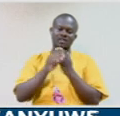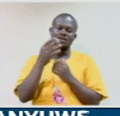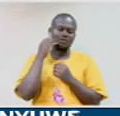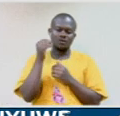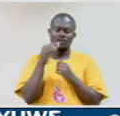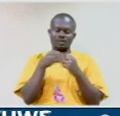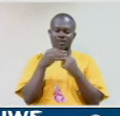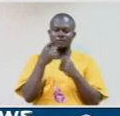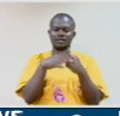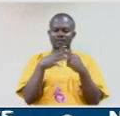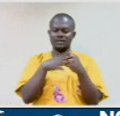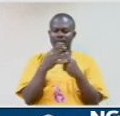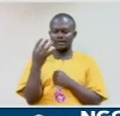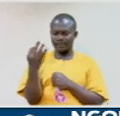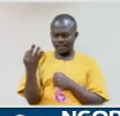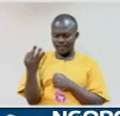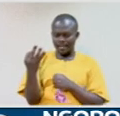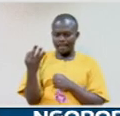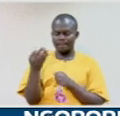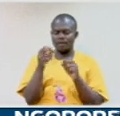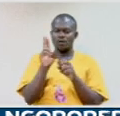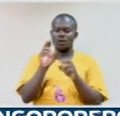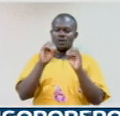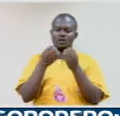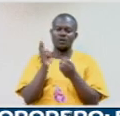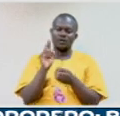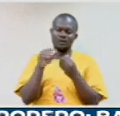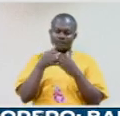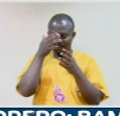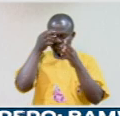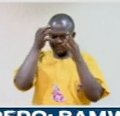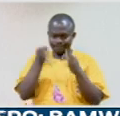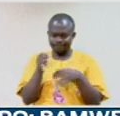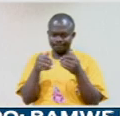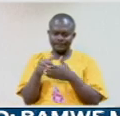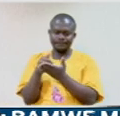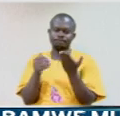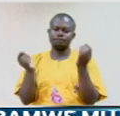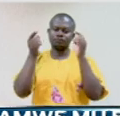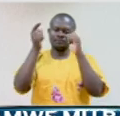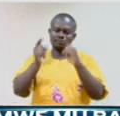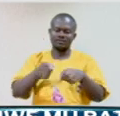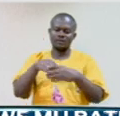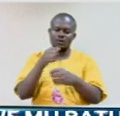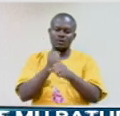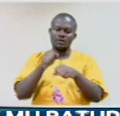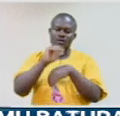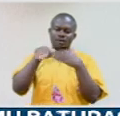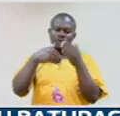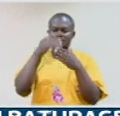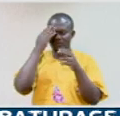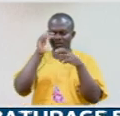munani 1993. Umuryango w'abibumbye wiyemeza kuza gukora ibishoboka byose kugira